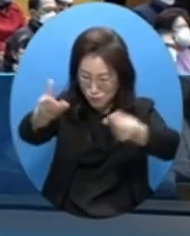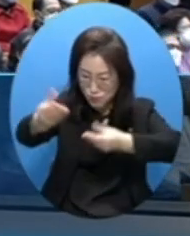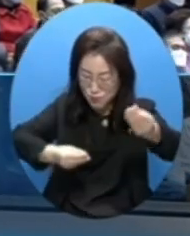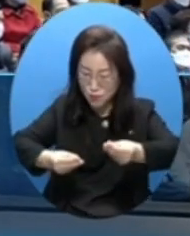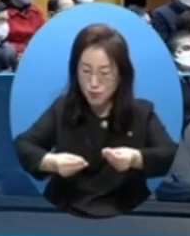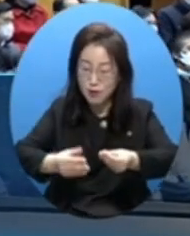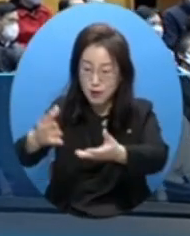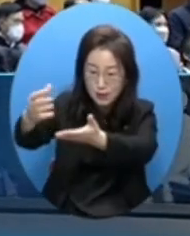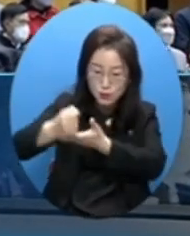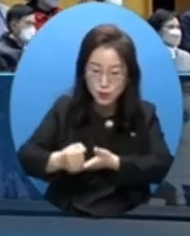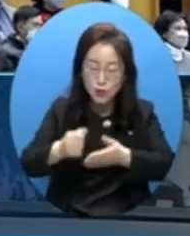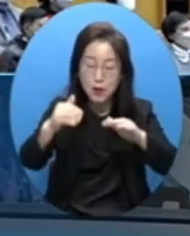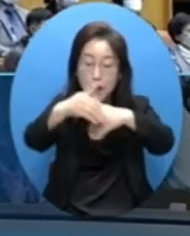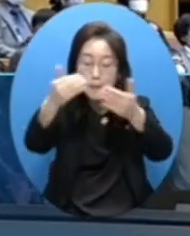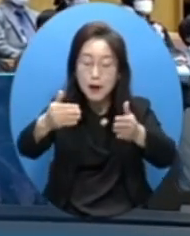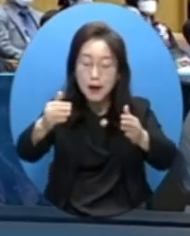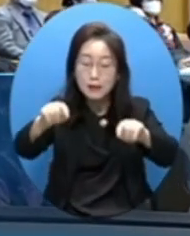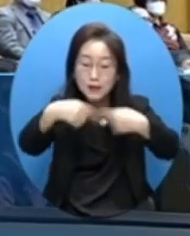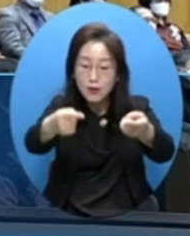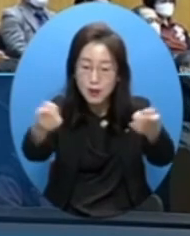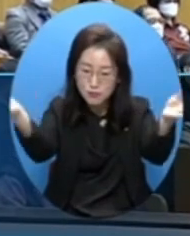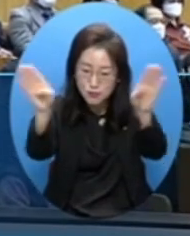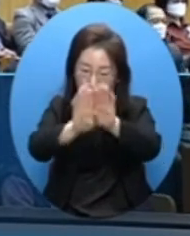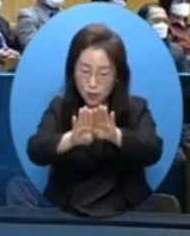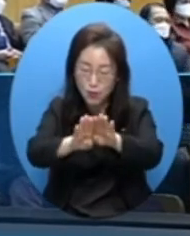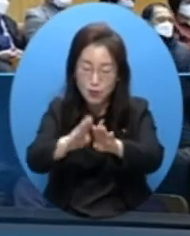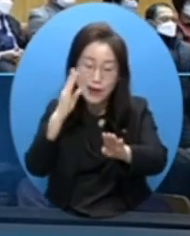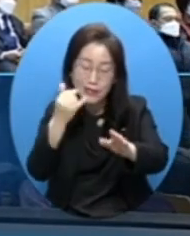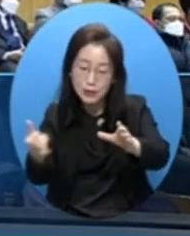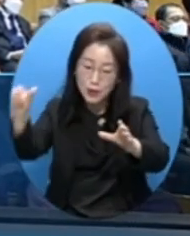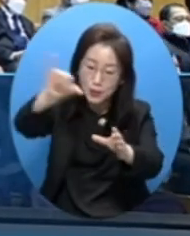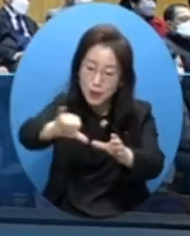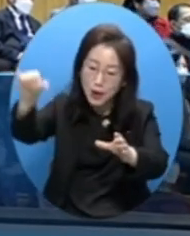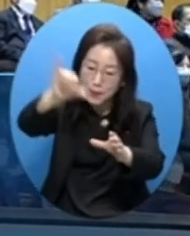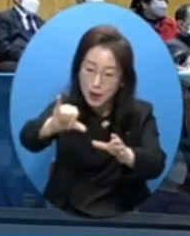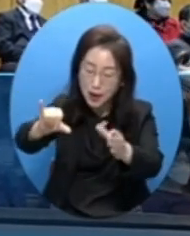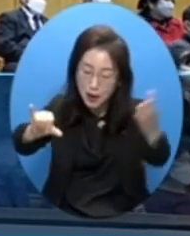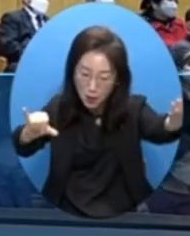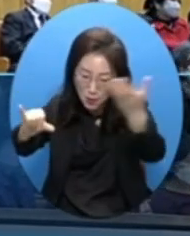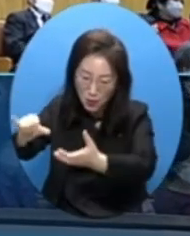닫고 그 모든 그릇에 기름을 부어서 차는 대로 옮겨 놓으라 하니라.